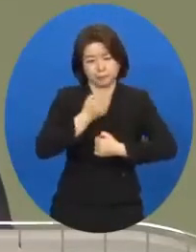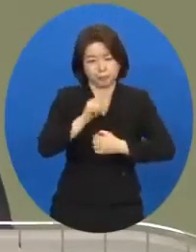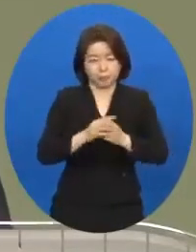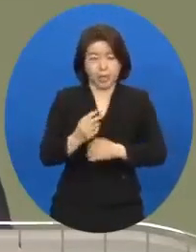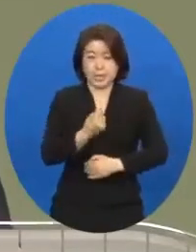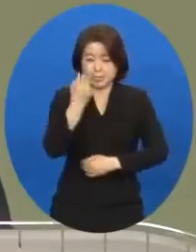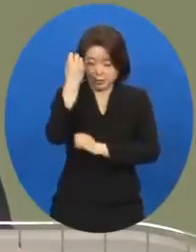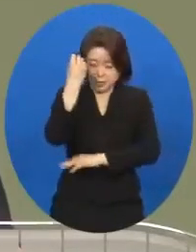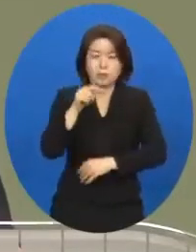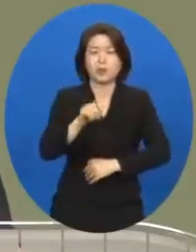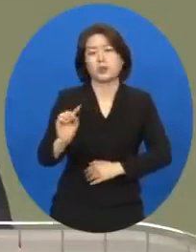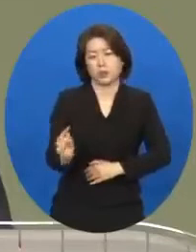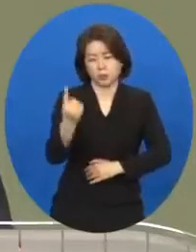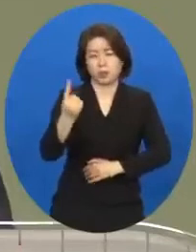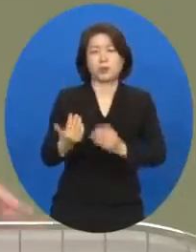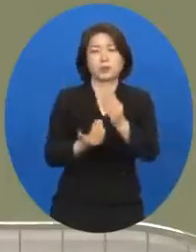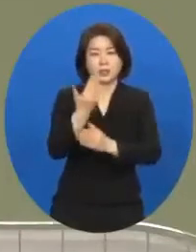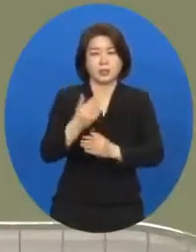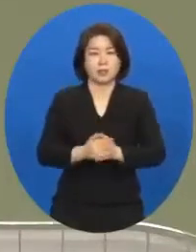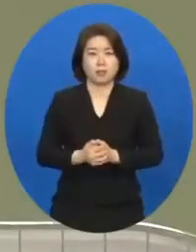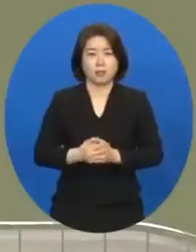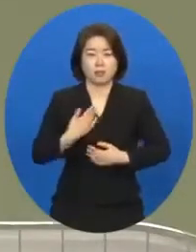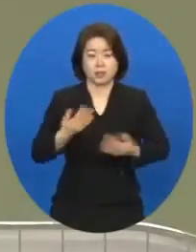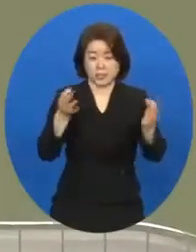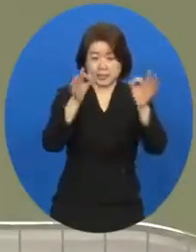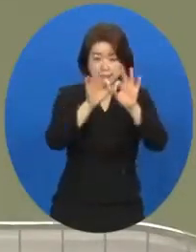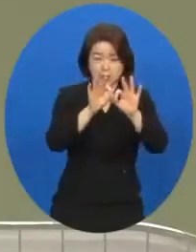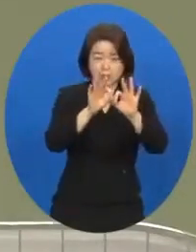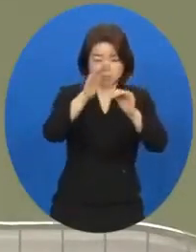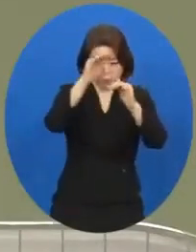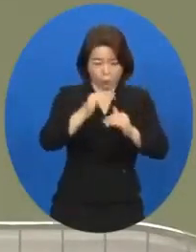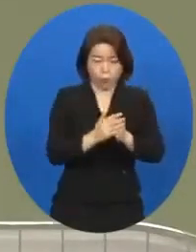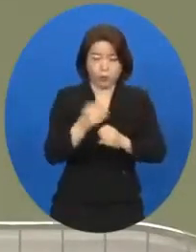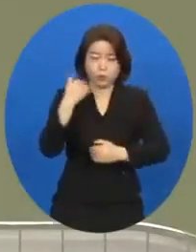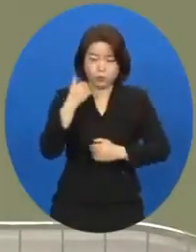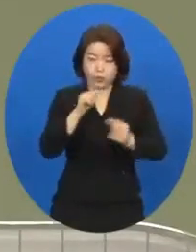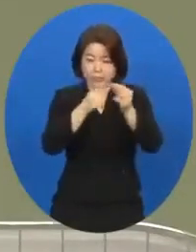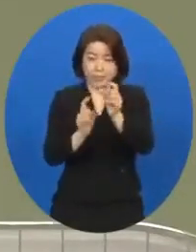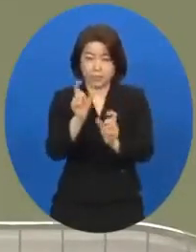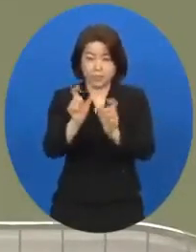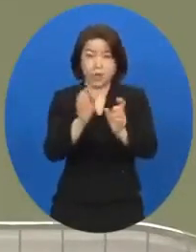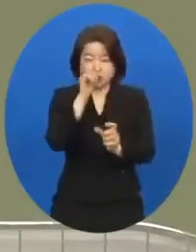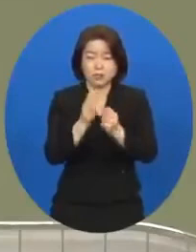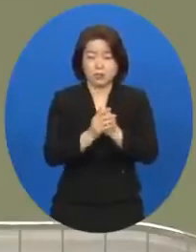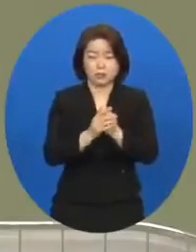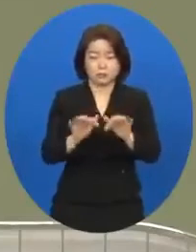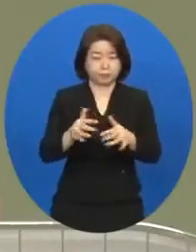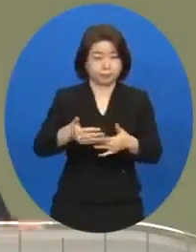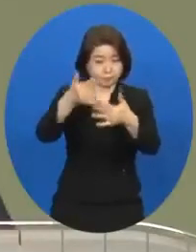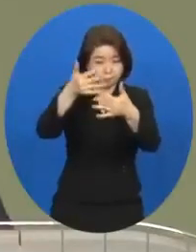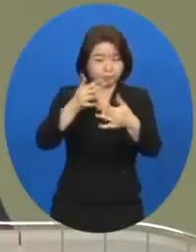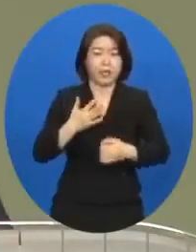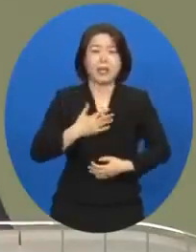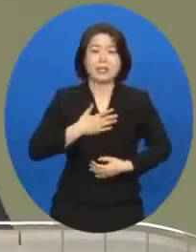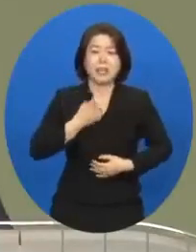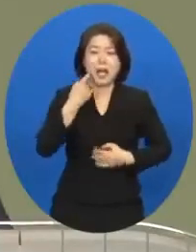이에서 남이라. 제 페이스북 컬럼에 어떤 분이 댓글을 다셨는데 이렇게 썼더라고요. 제가